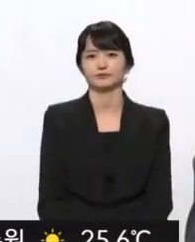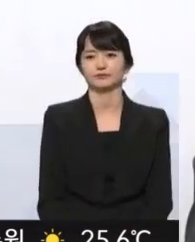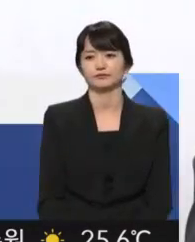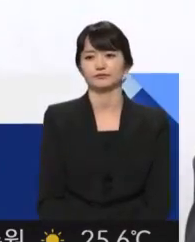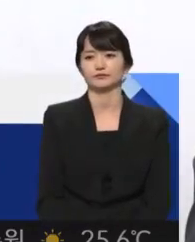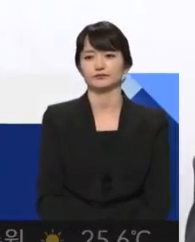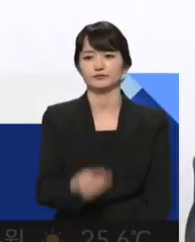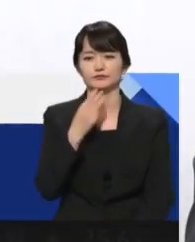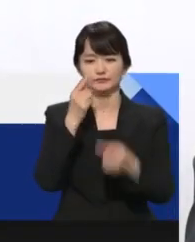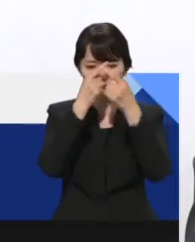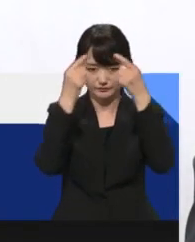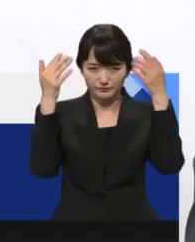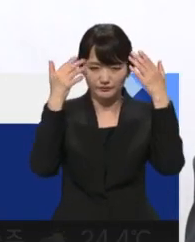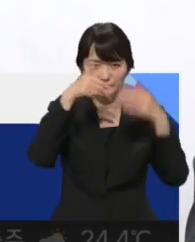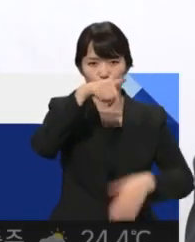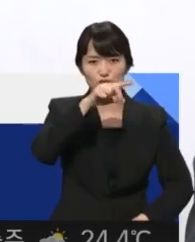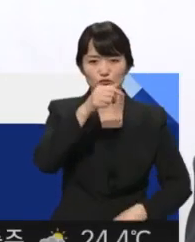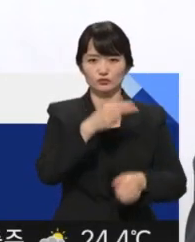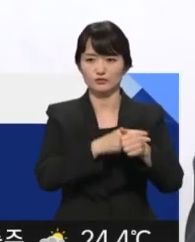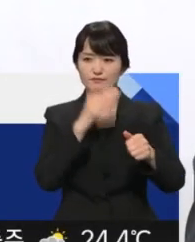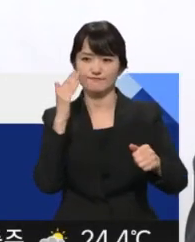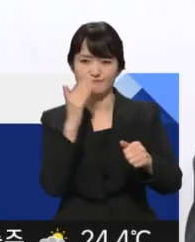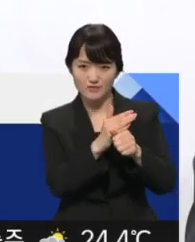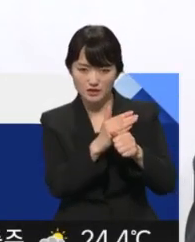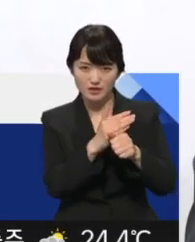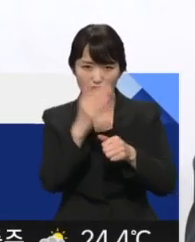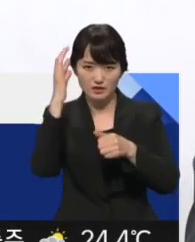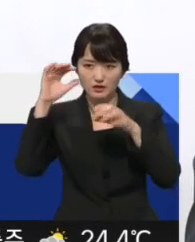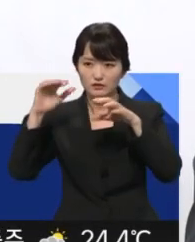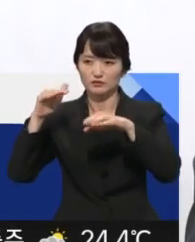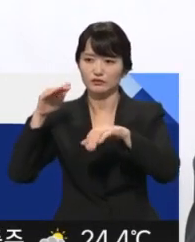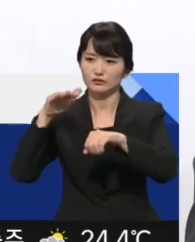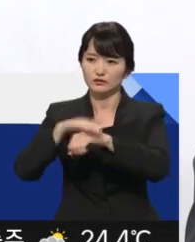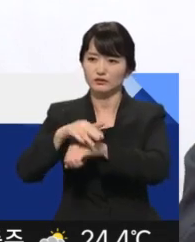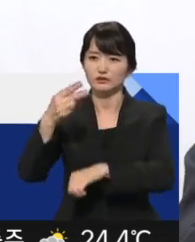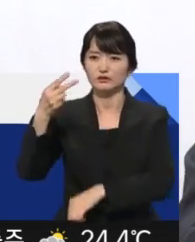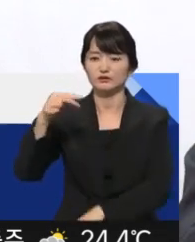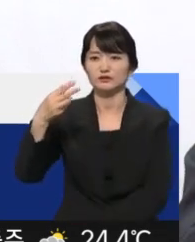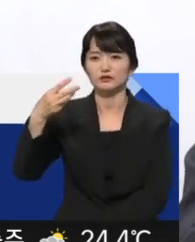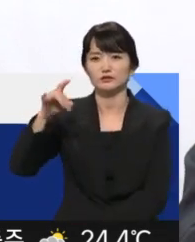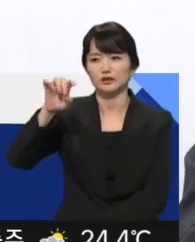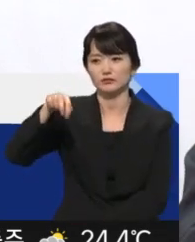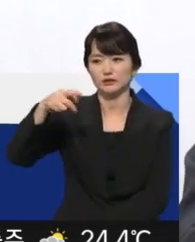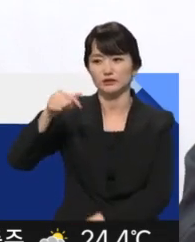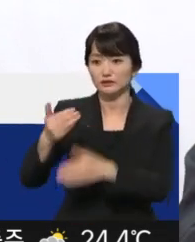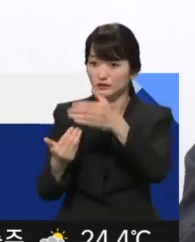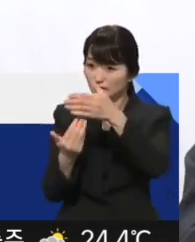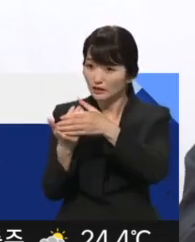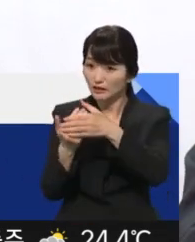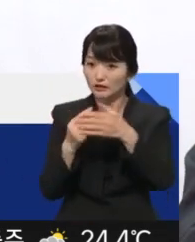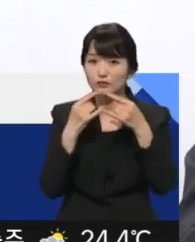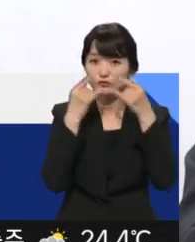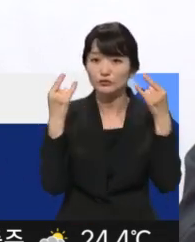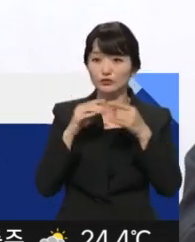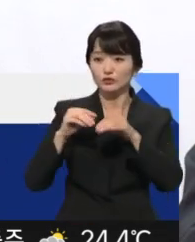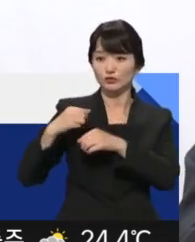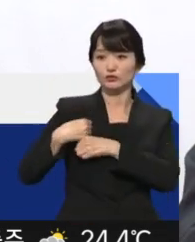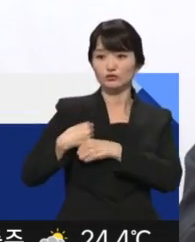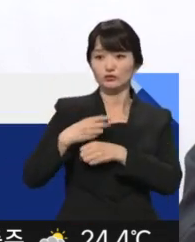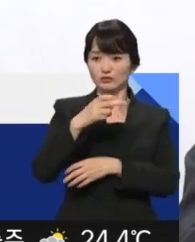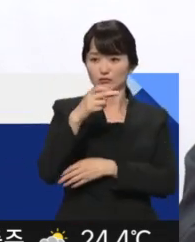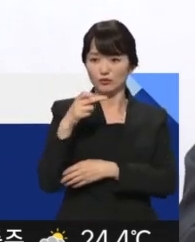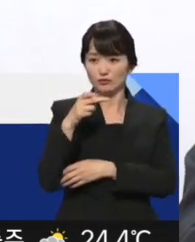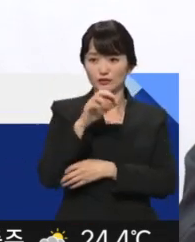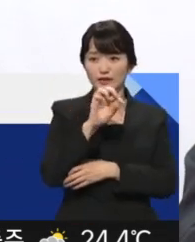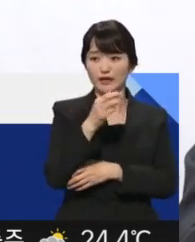서울대 조국 교수 파면 한국판 드레피시 사건인가. 프랑스 육군 포병대위 알프레드